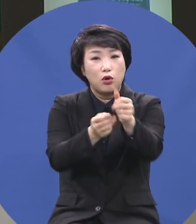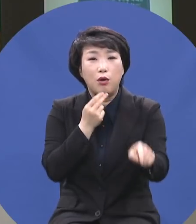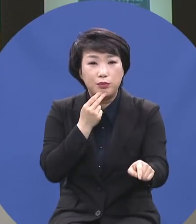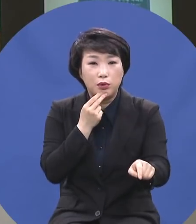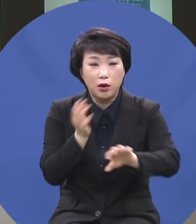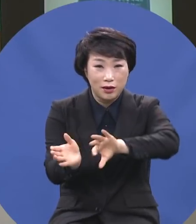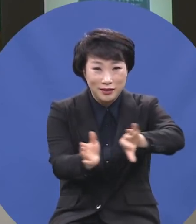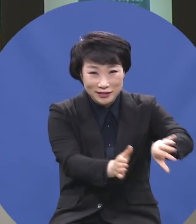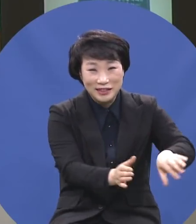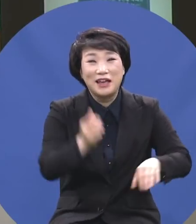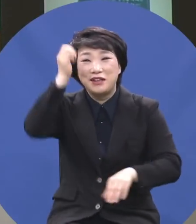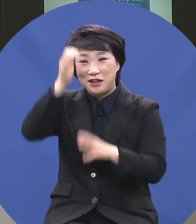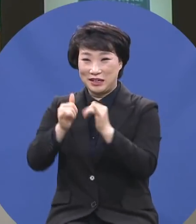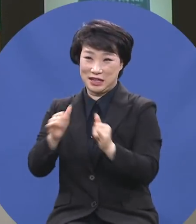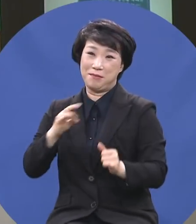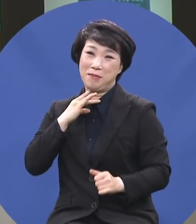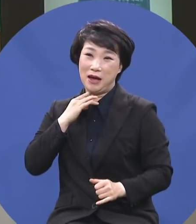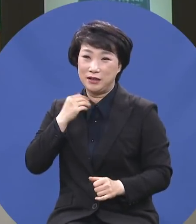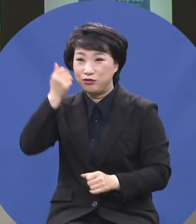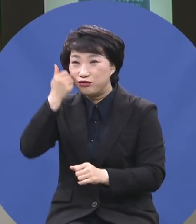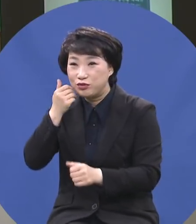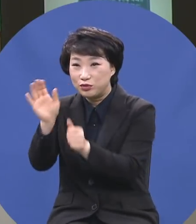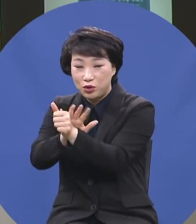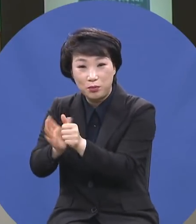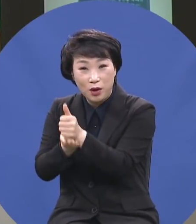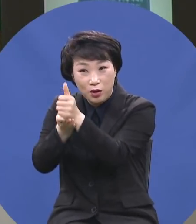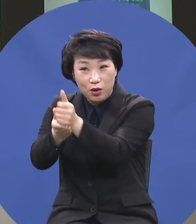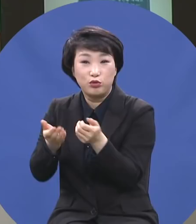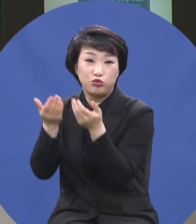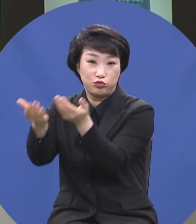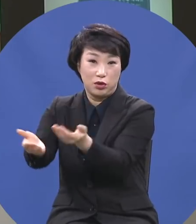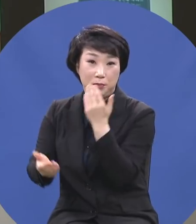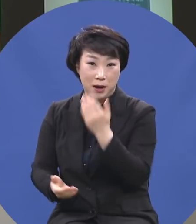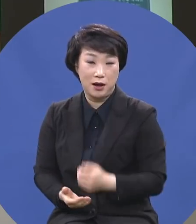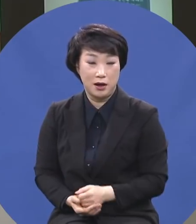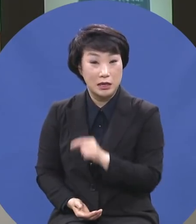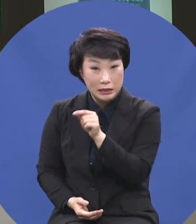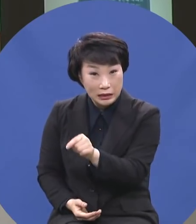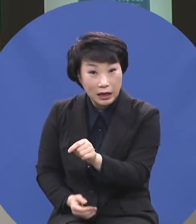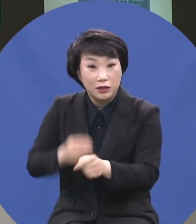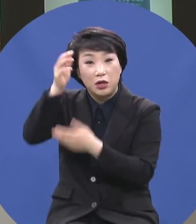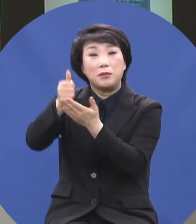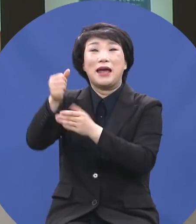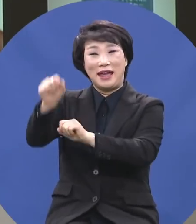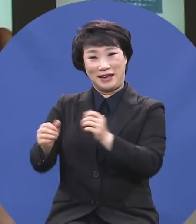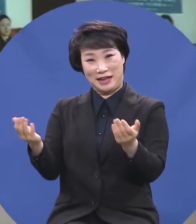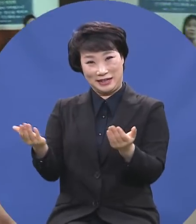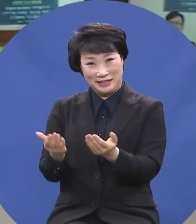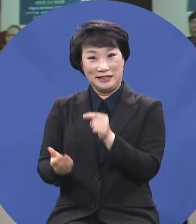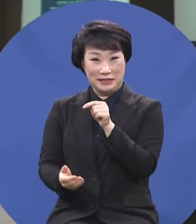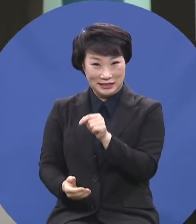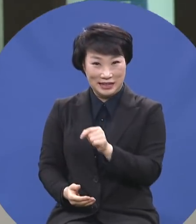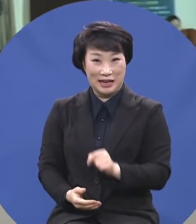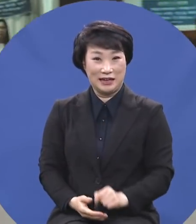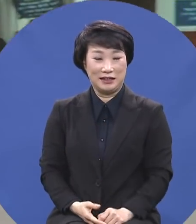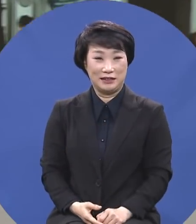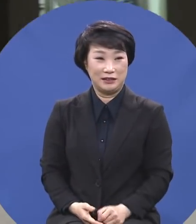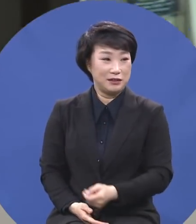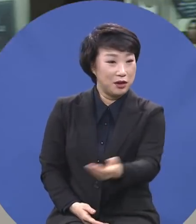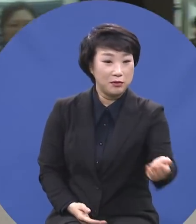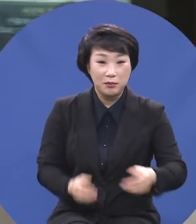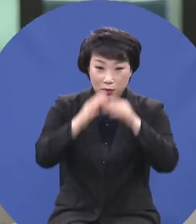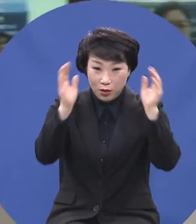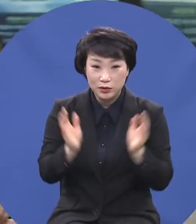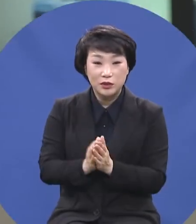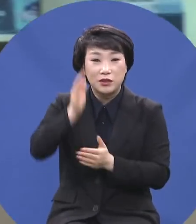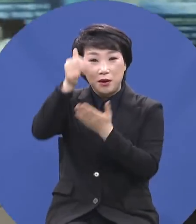영의 사람만이 남을 돌보고 주는 것입니다. 이것이 성령이 하시는 일입니다. 여러분 다